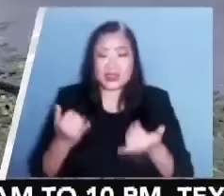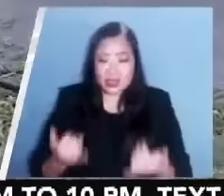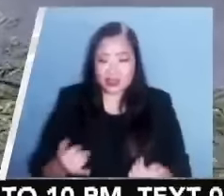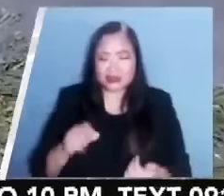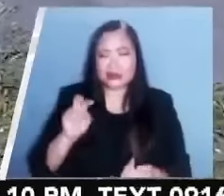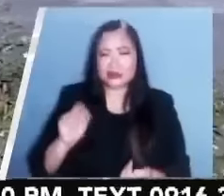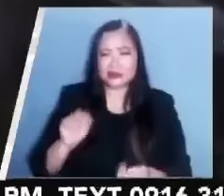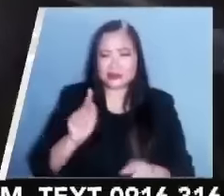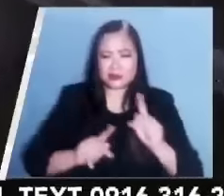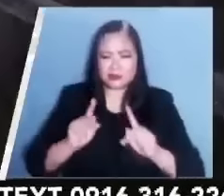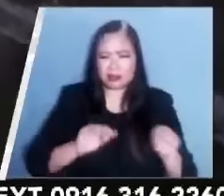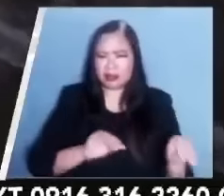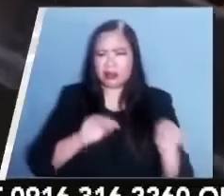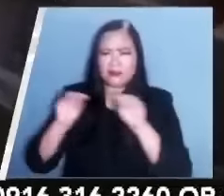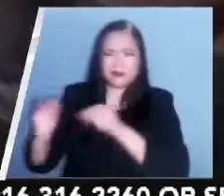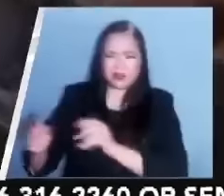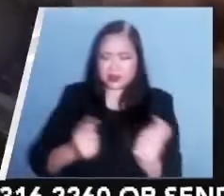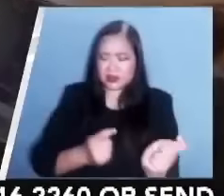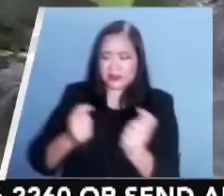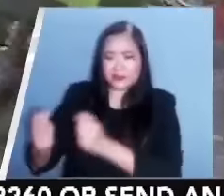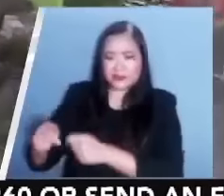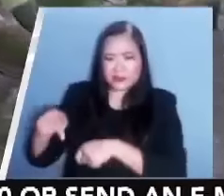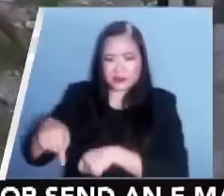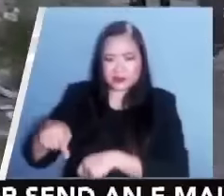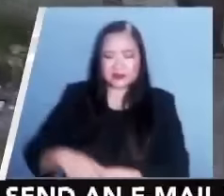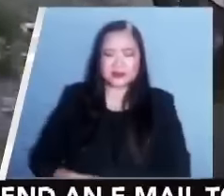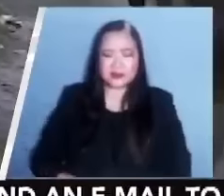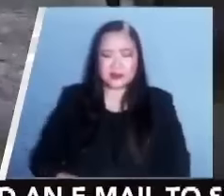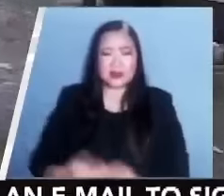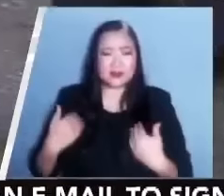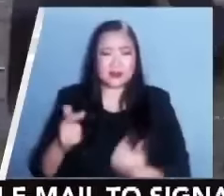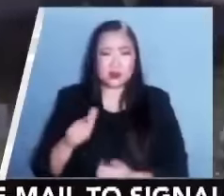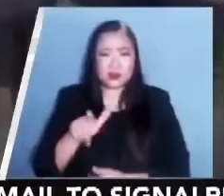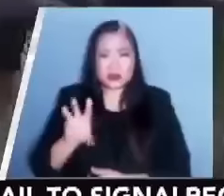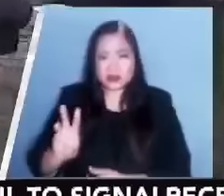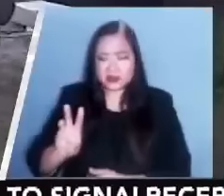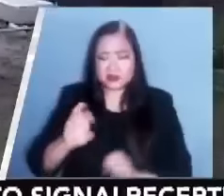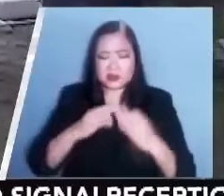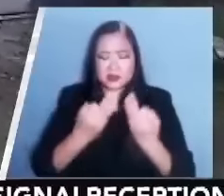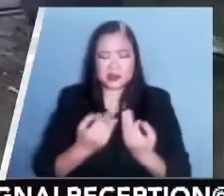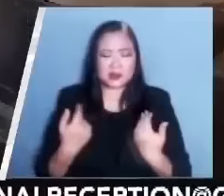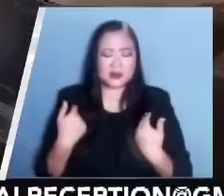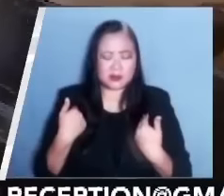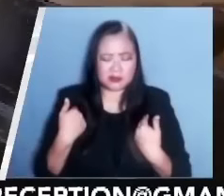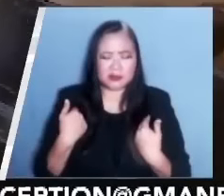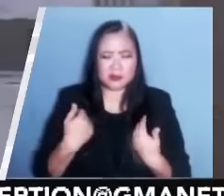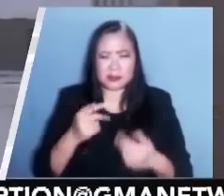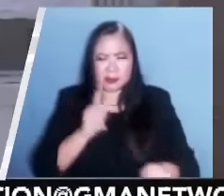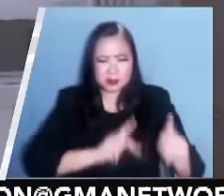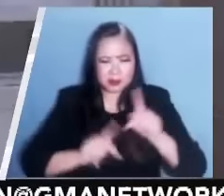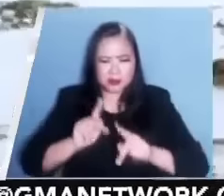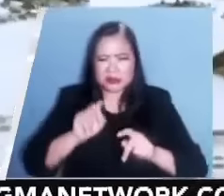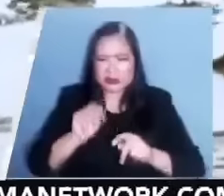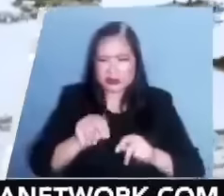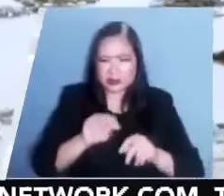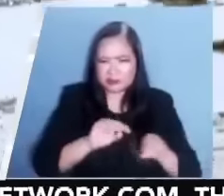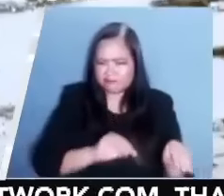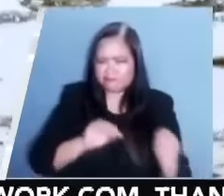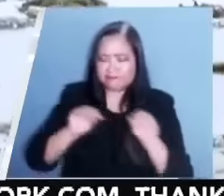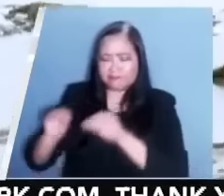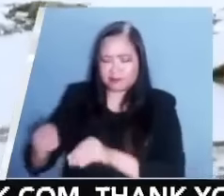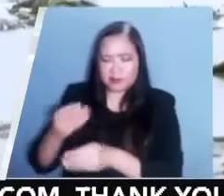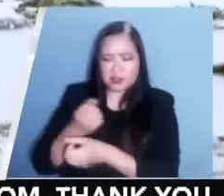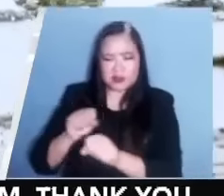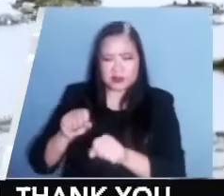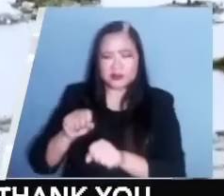at mga residente dito. Nasa 26 na pamilya at nasa 104 na individuals po ang kailangan ilikas ng local government ng Navota City. At